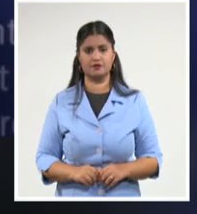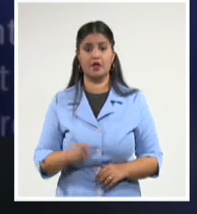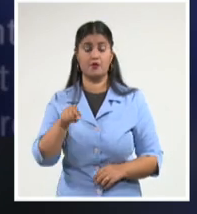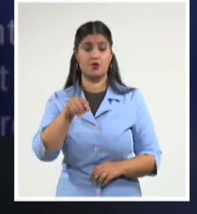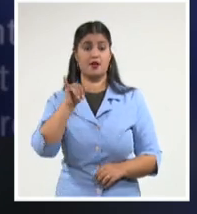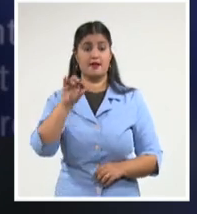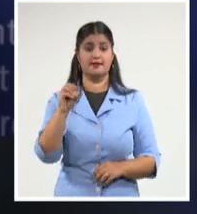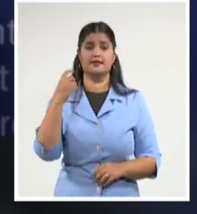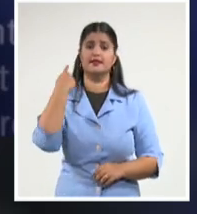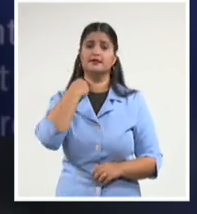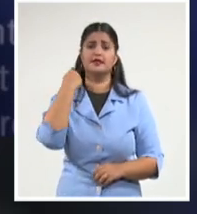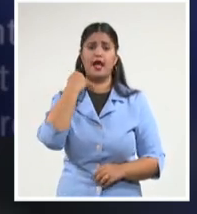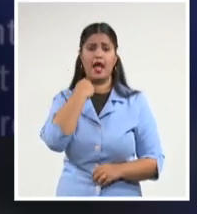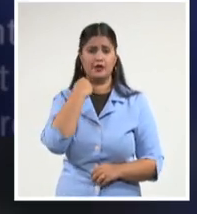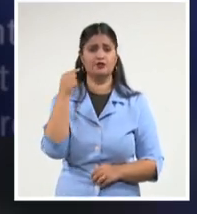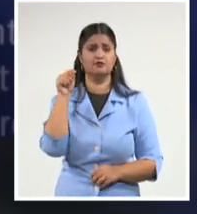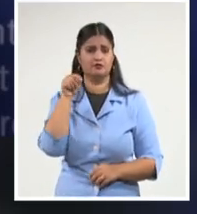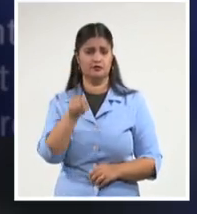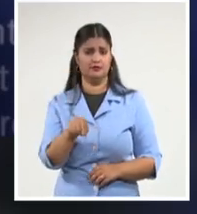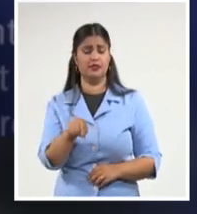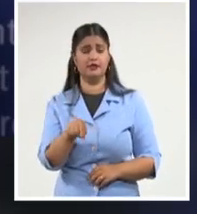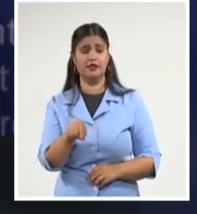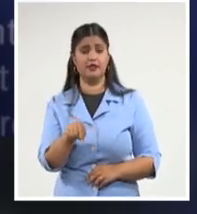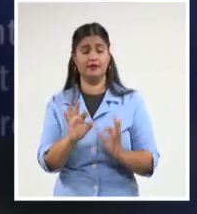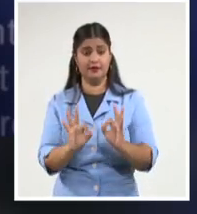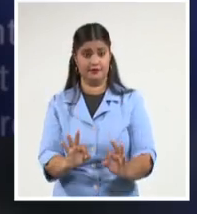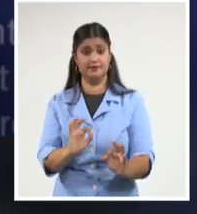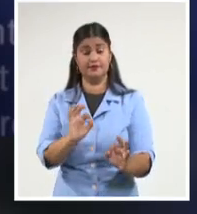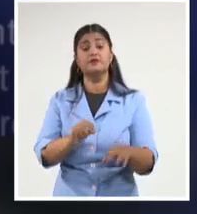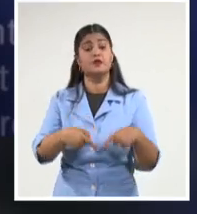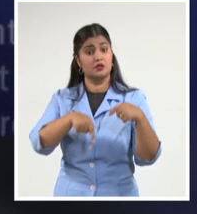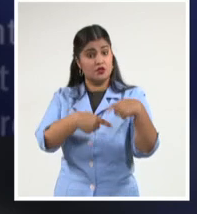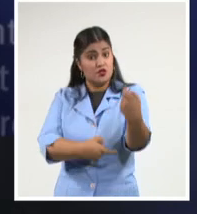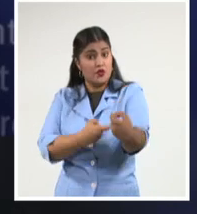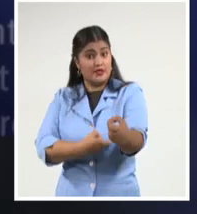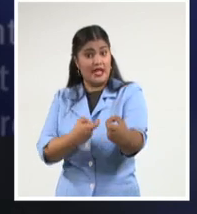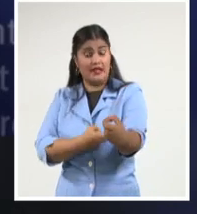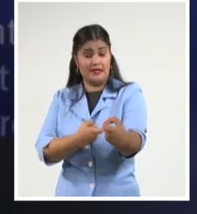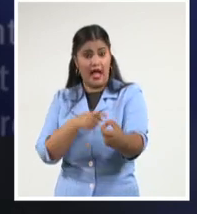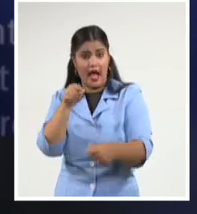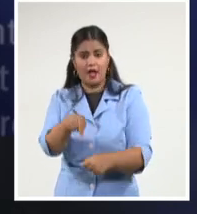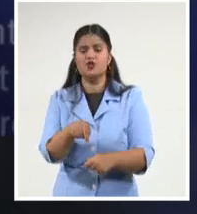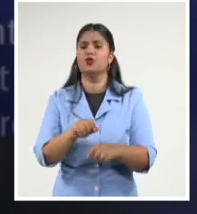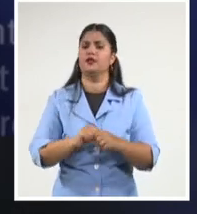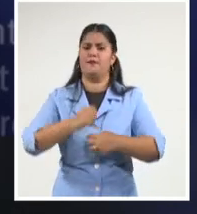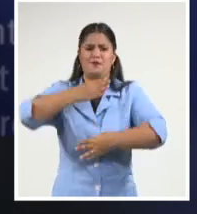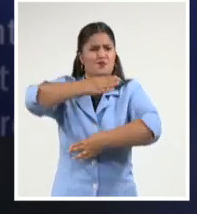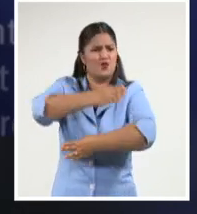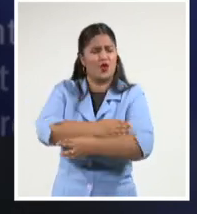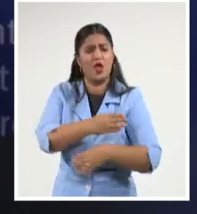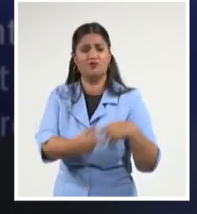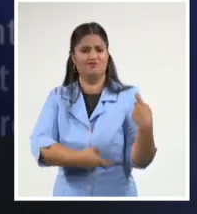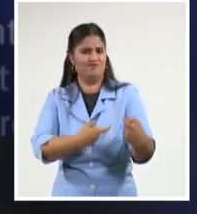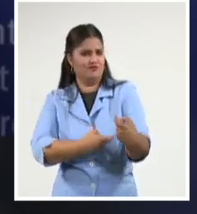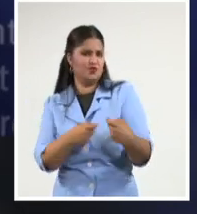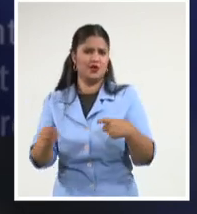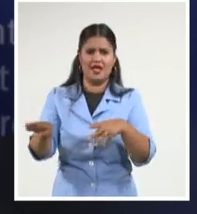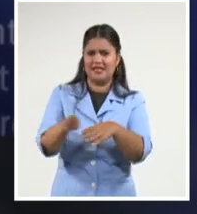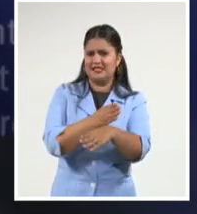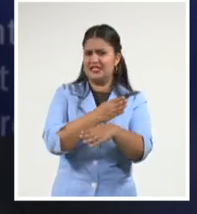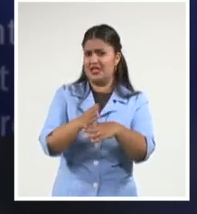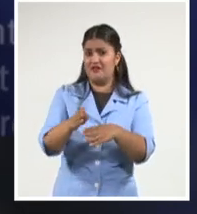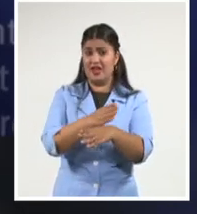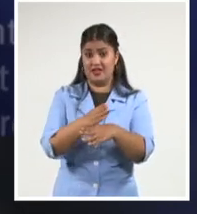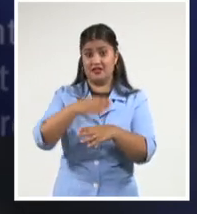decades have been experiencing the criminal imposition of economic, commercial, and financial